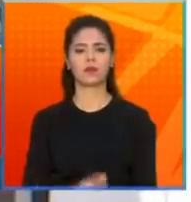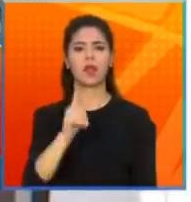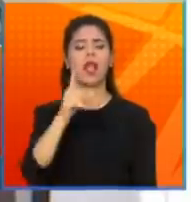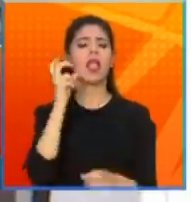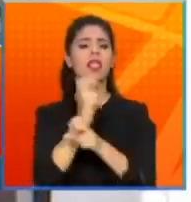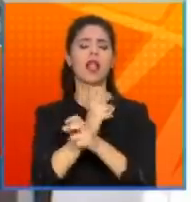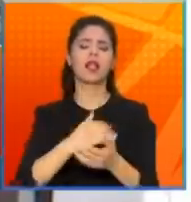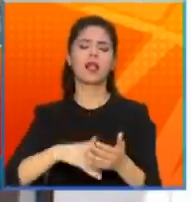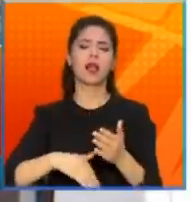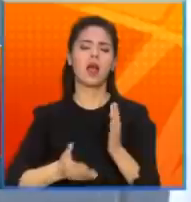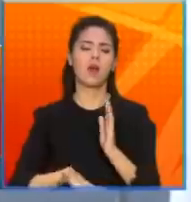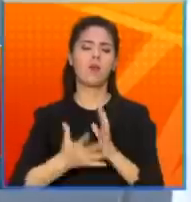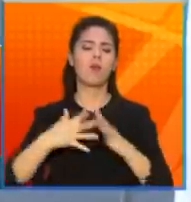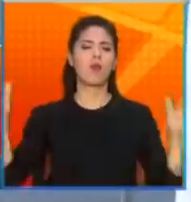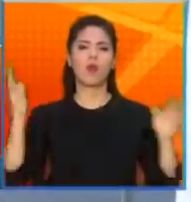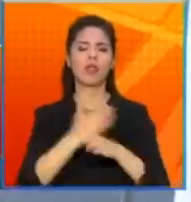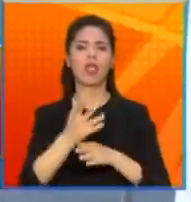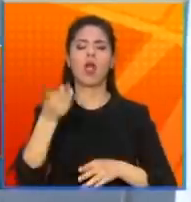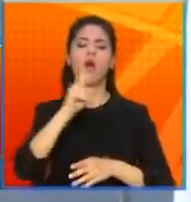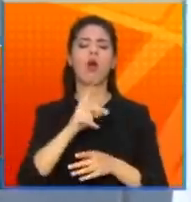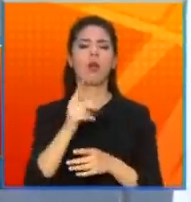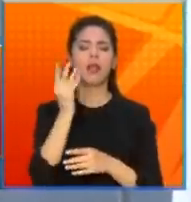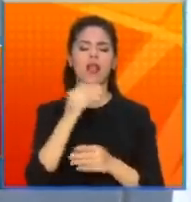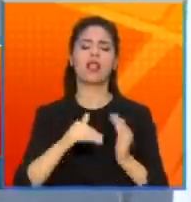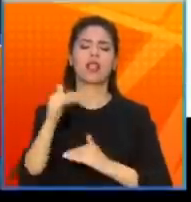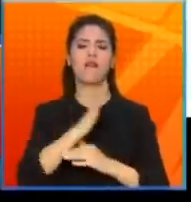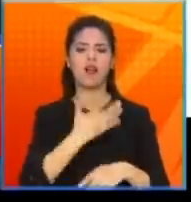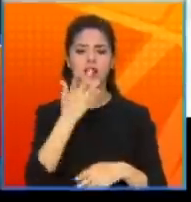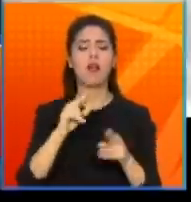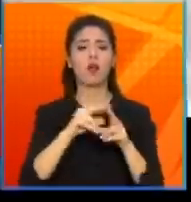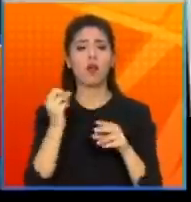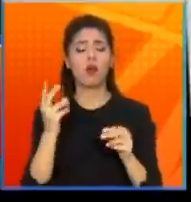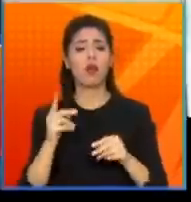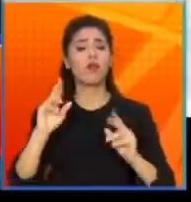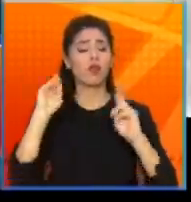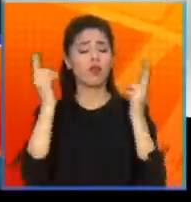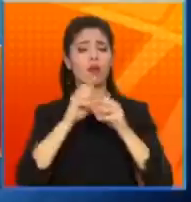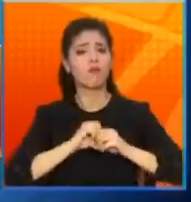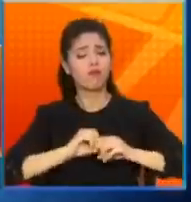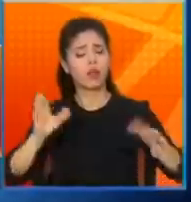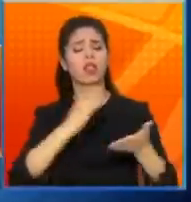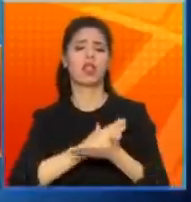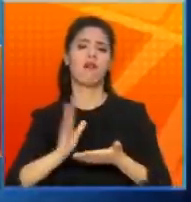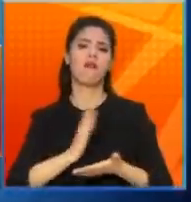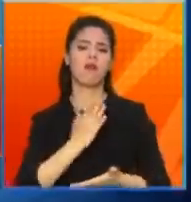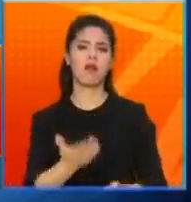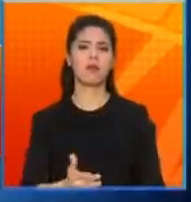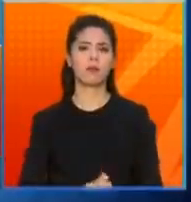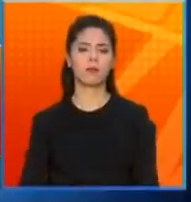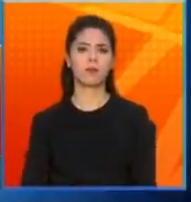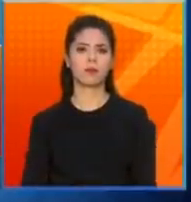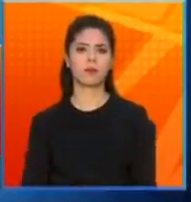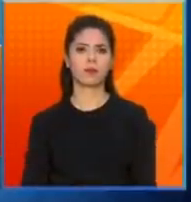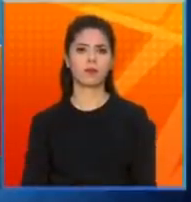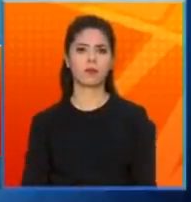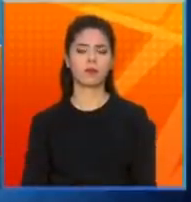Tehdit büyüyor, ölümler her geçen gün artıyor. Koronavirüs kabusu dünyada yayılmaya devam ediyor.